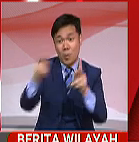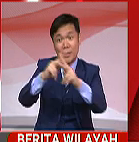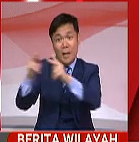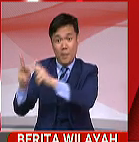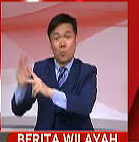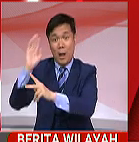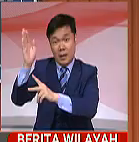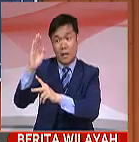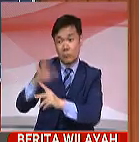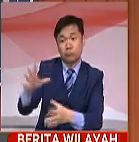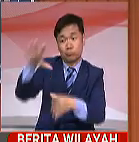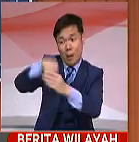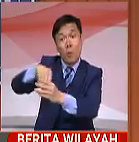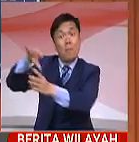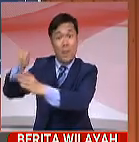lebih selesa.